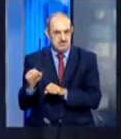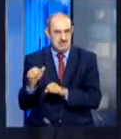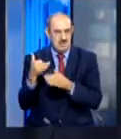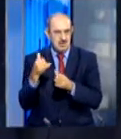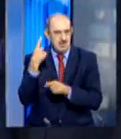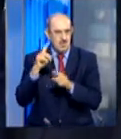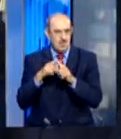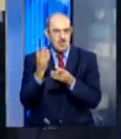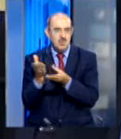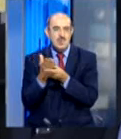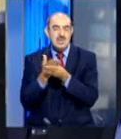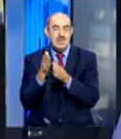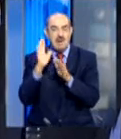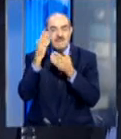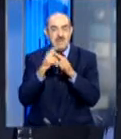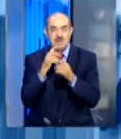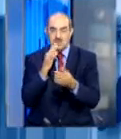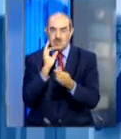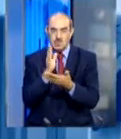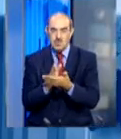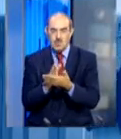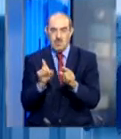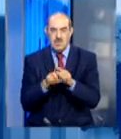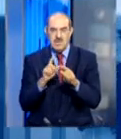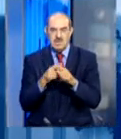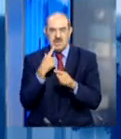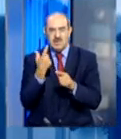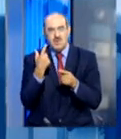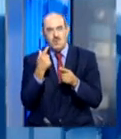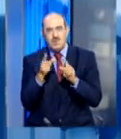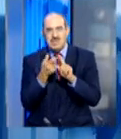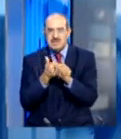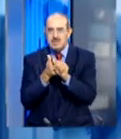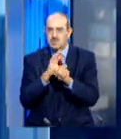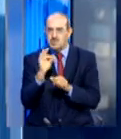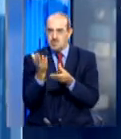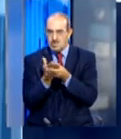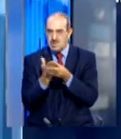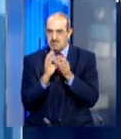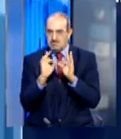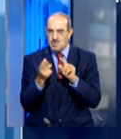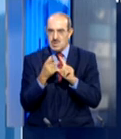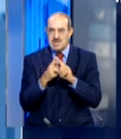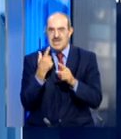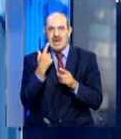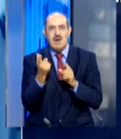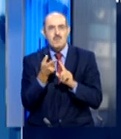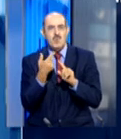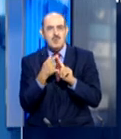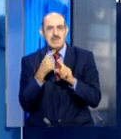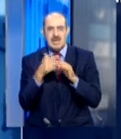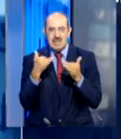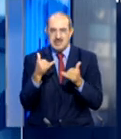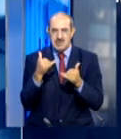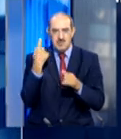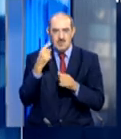إزاء القضية الفلسطينية العادلة. وضمن نصرة القضايا العادلة أيضا تجلت المواقف الثابتة للجزائر